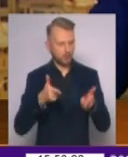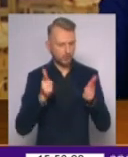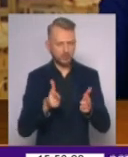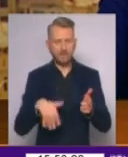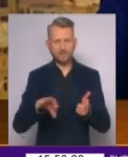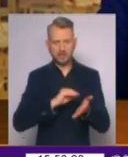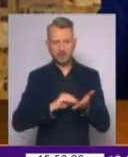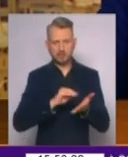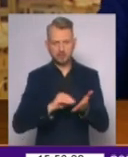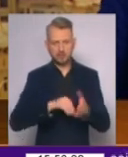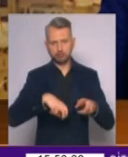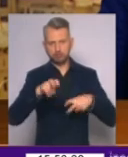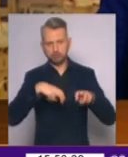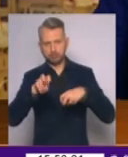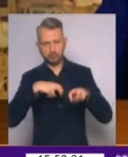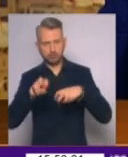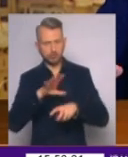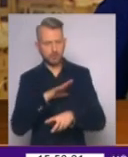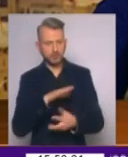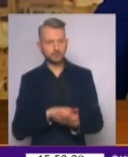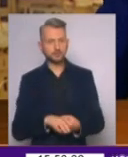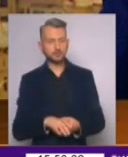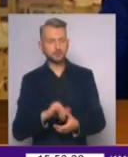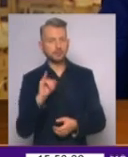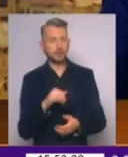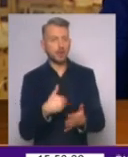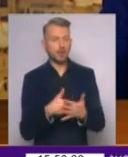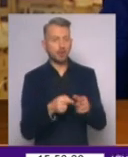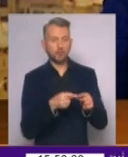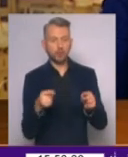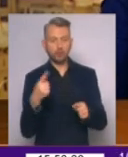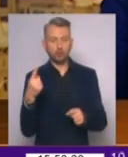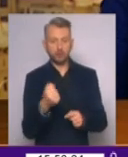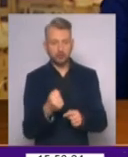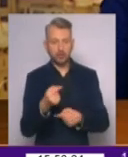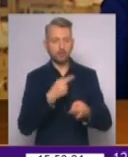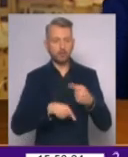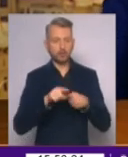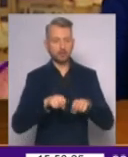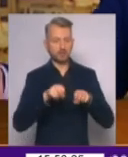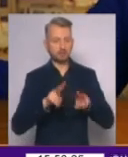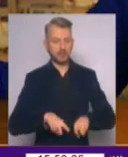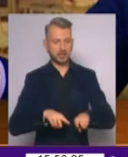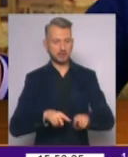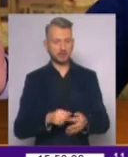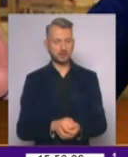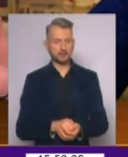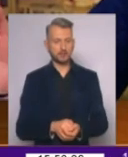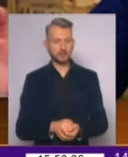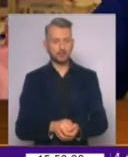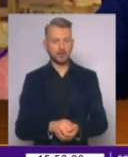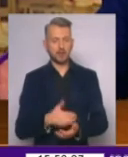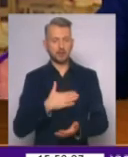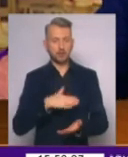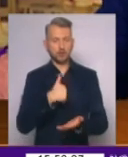від своїх місцевих рад такі звернення. І десь протягом тижня повернули цю спеціальність. Наші